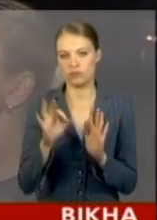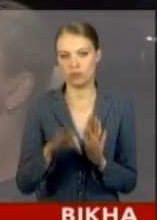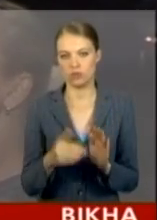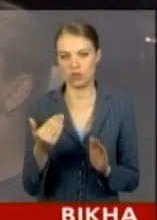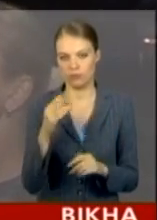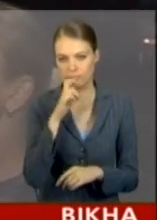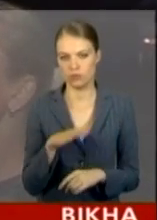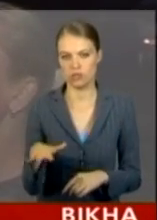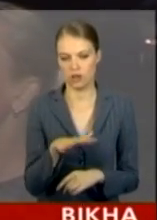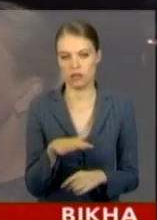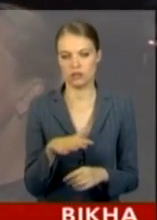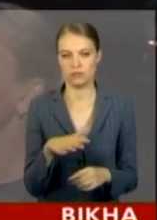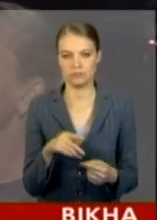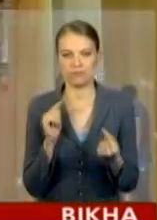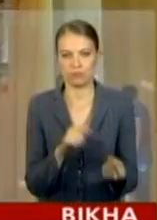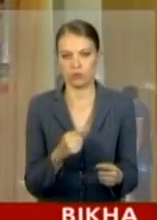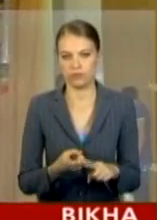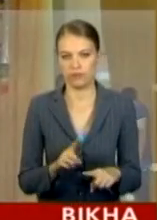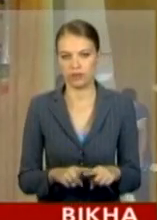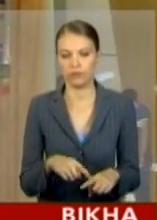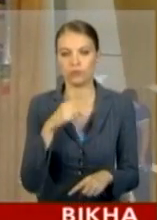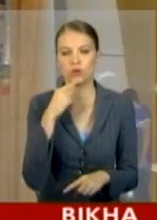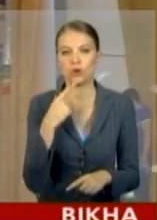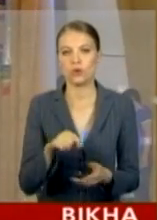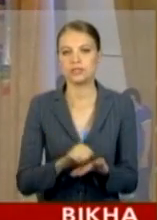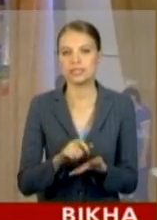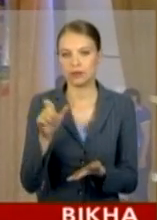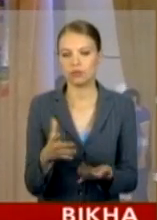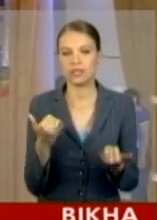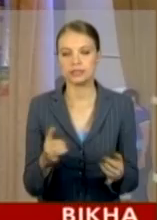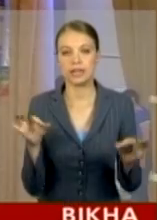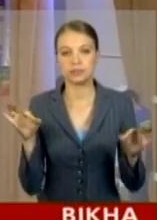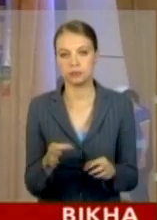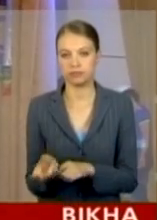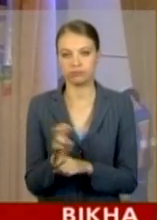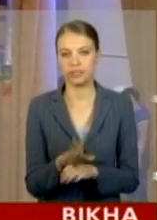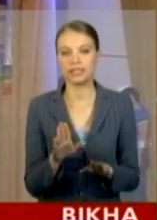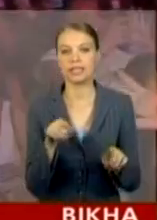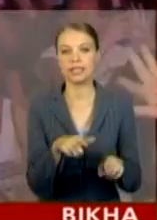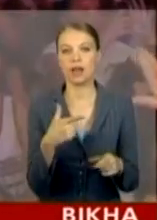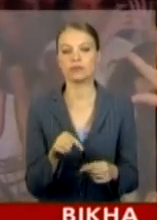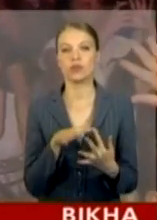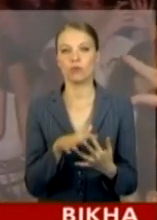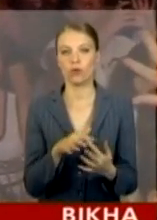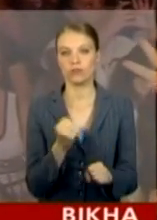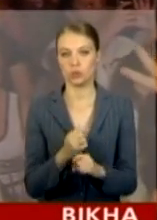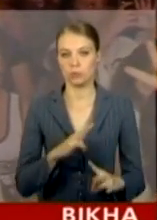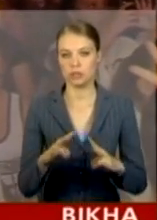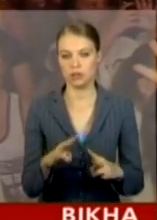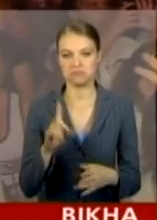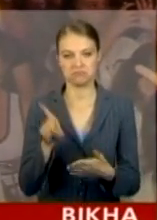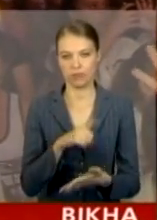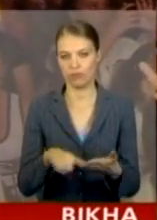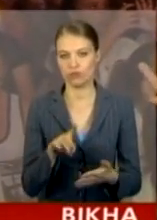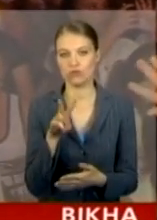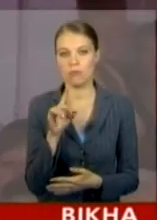країни йдуть как бы проти цього. Російські репортери, які нині миттю з'являються тільки там, де бойовики здійснюють теракти, не повірили,